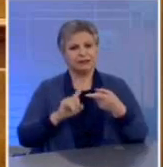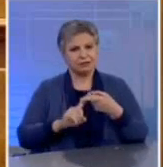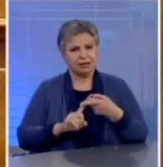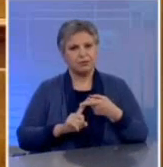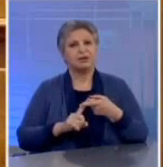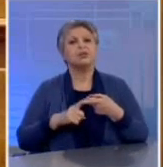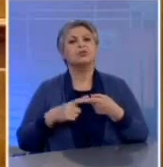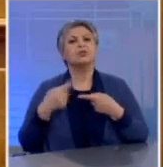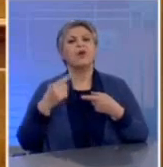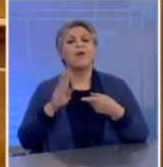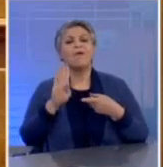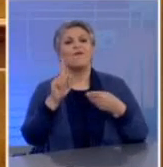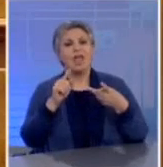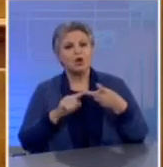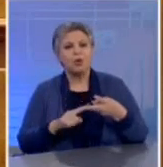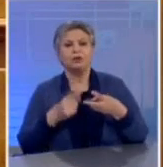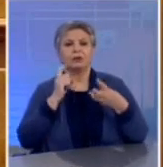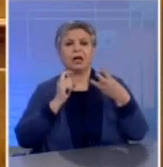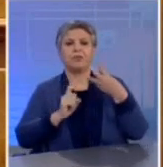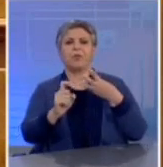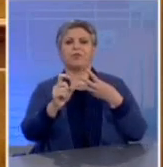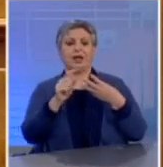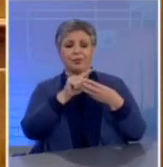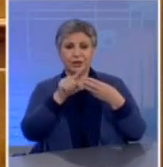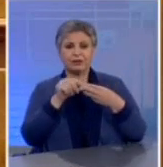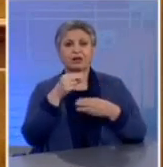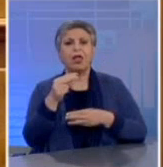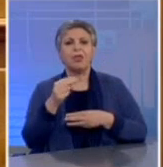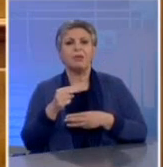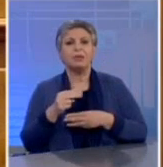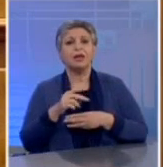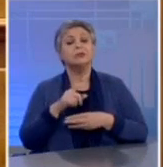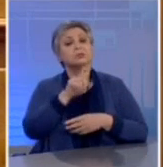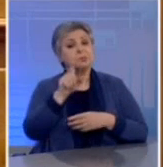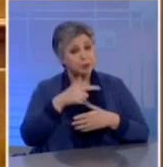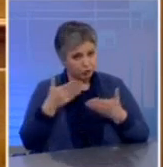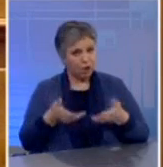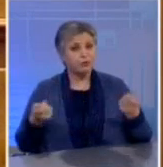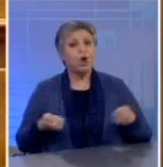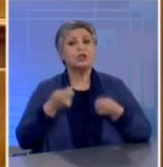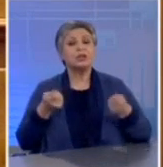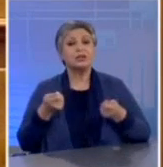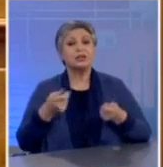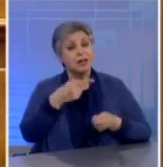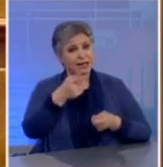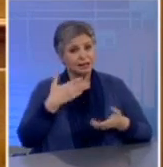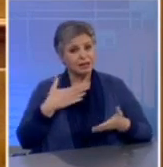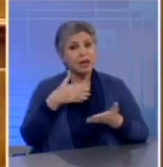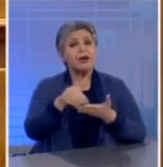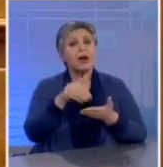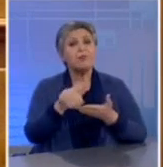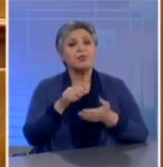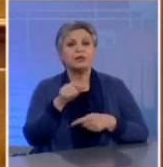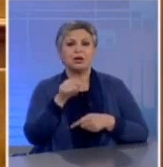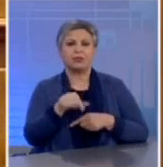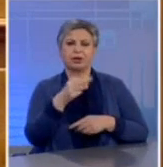Βιενόπουλου και των υποβρυχίων. Αυτό λοιπόν γίνεται. Αυτό θέλετε να αποφύγετε. Και μην